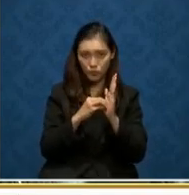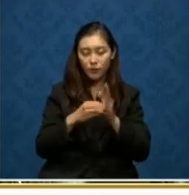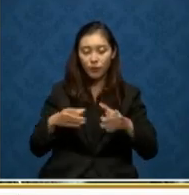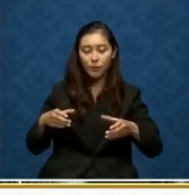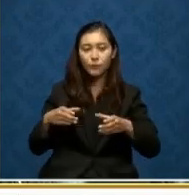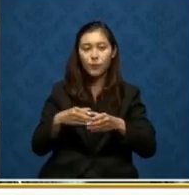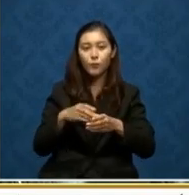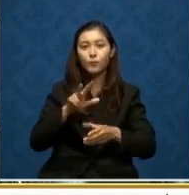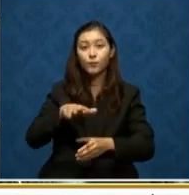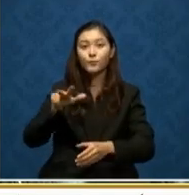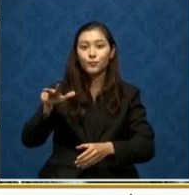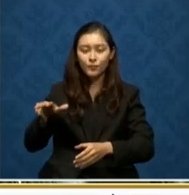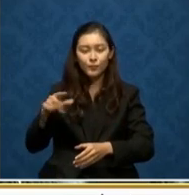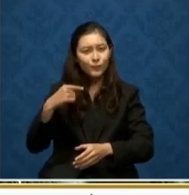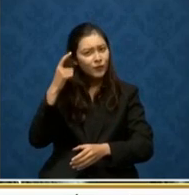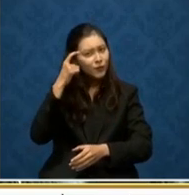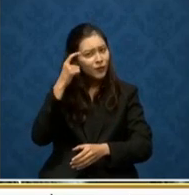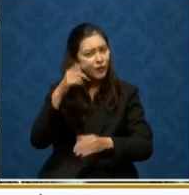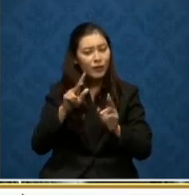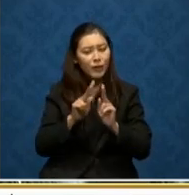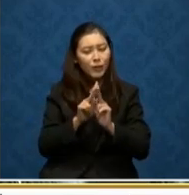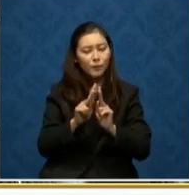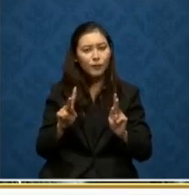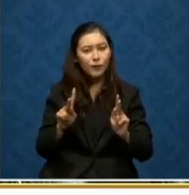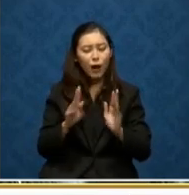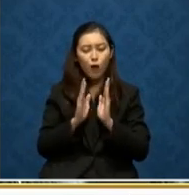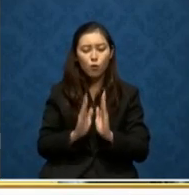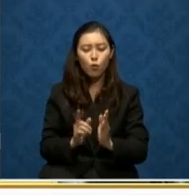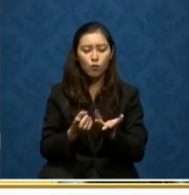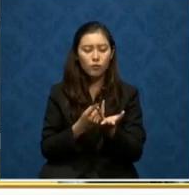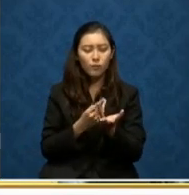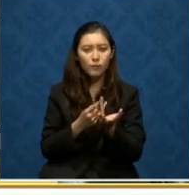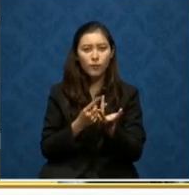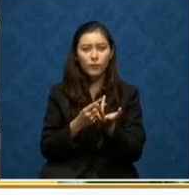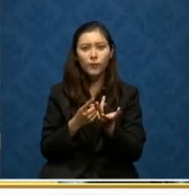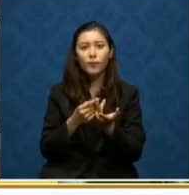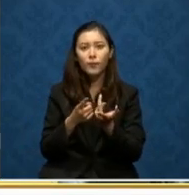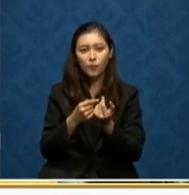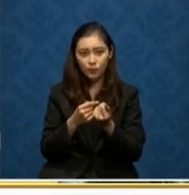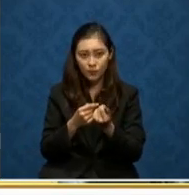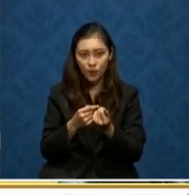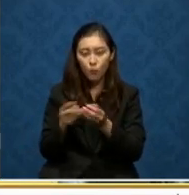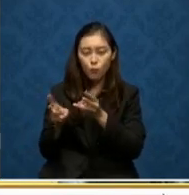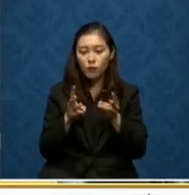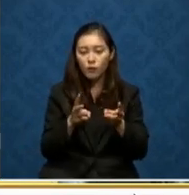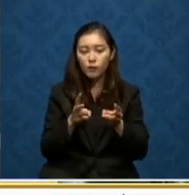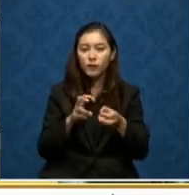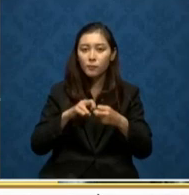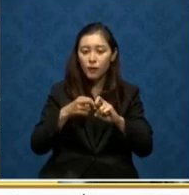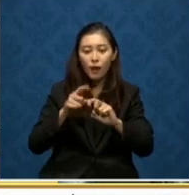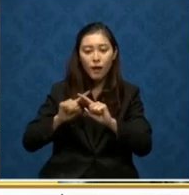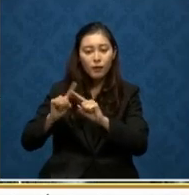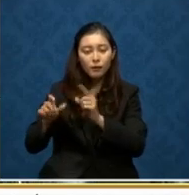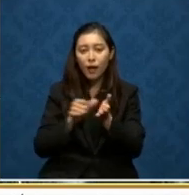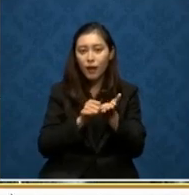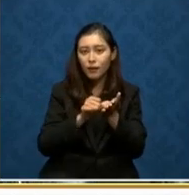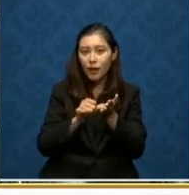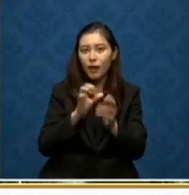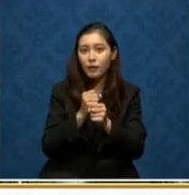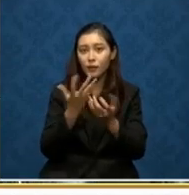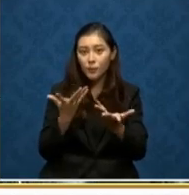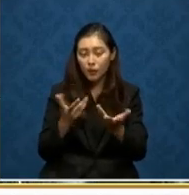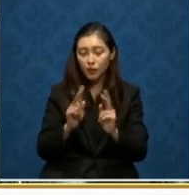ยขอเสนอให้ตั้งกรรมาธิการวิสามัญพิจารณาศึกษาแนวทางการป้องกันและแก้ไขปัญหา